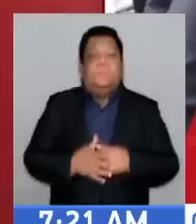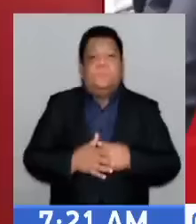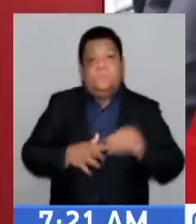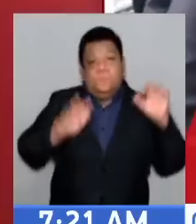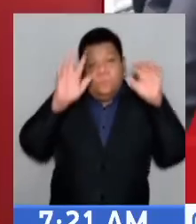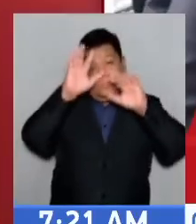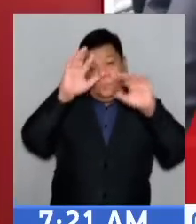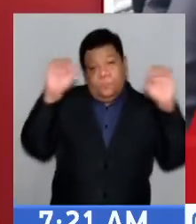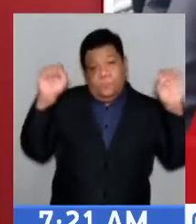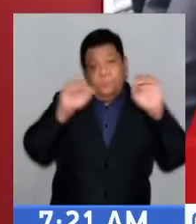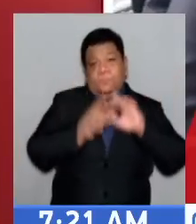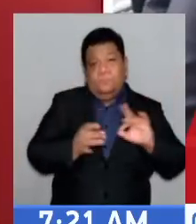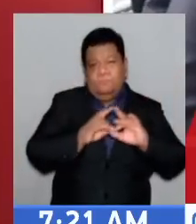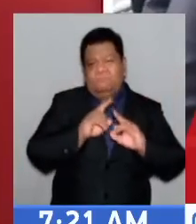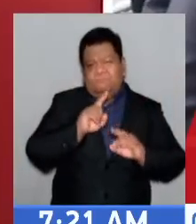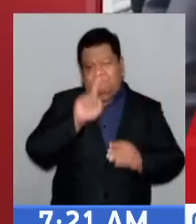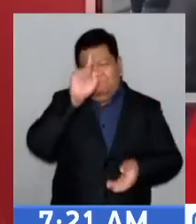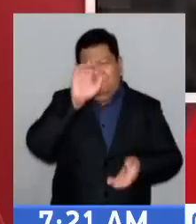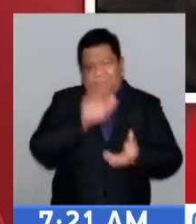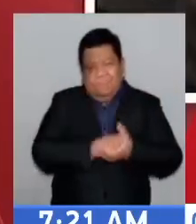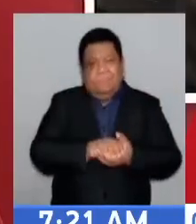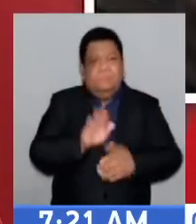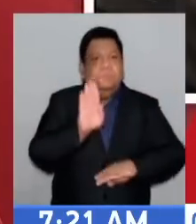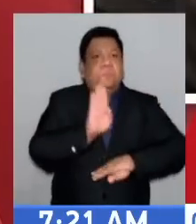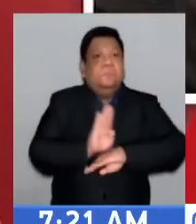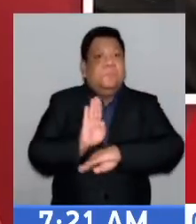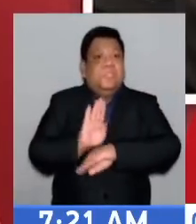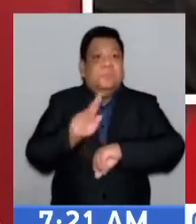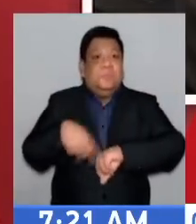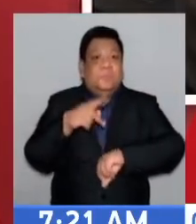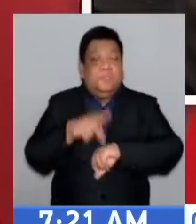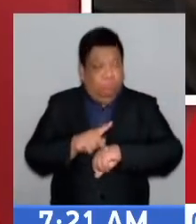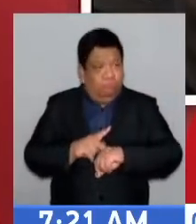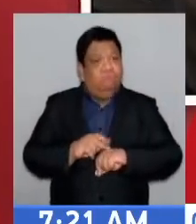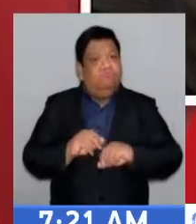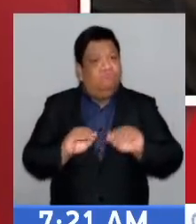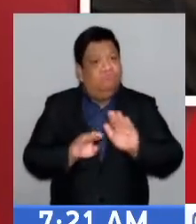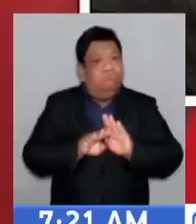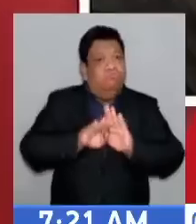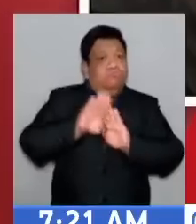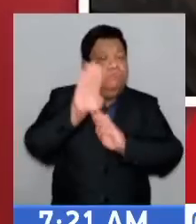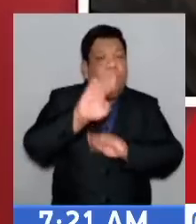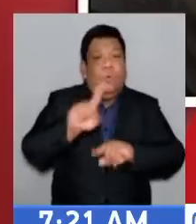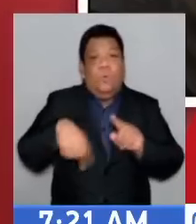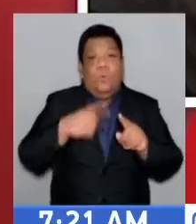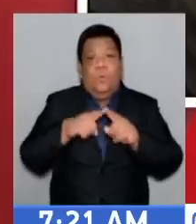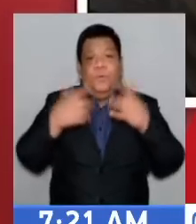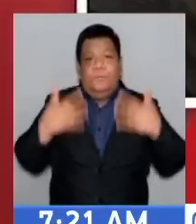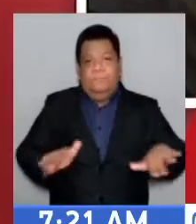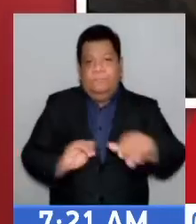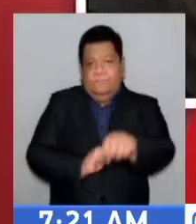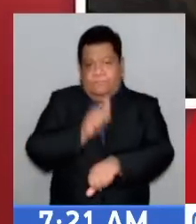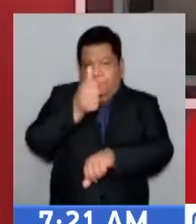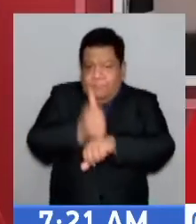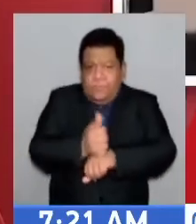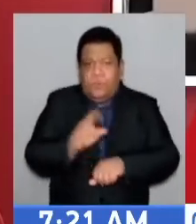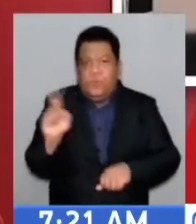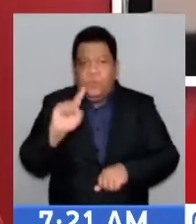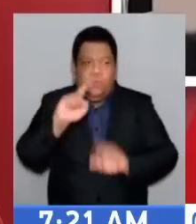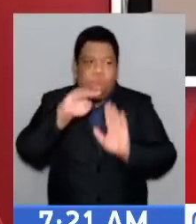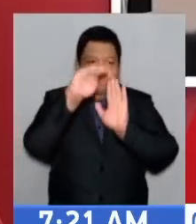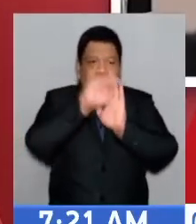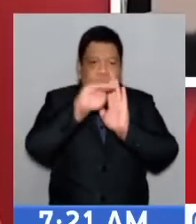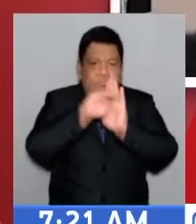pagnenegosyo ng Pilipinas sa iba't ibang bansa sa oras na mailatag na ang mga nararapat na pulisiya at batas